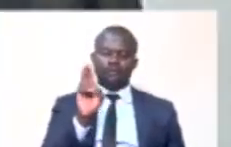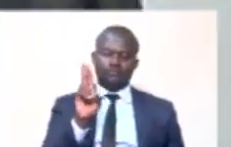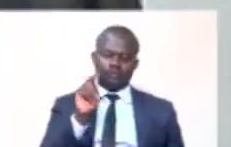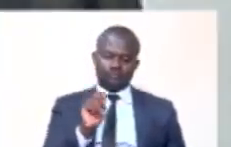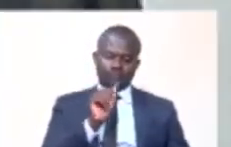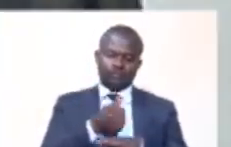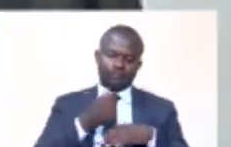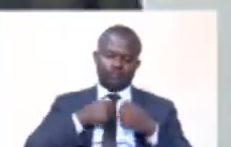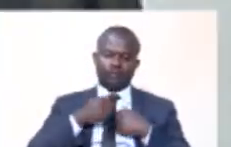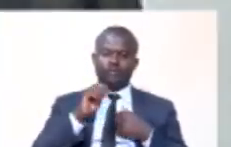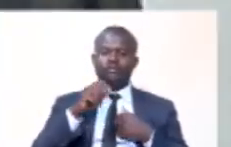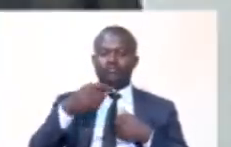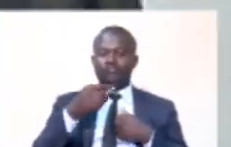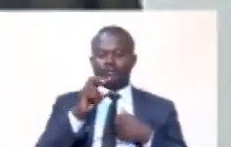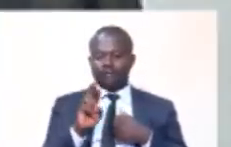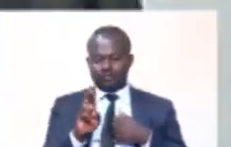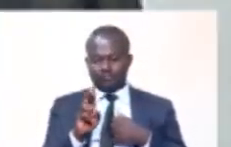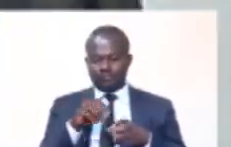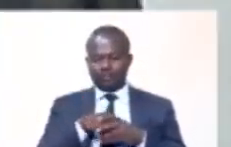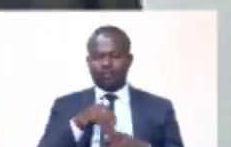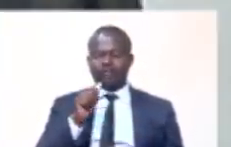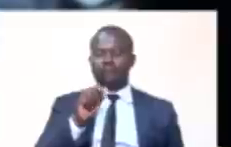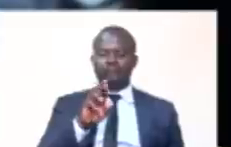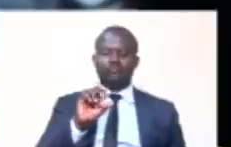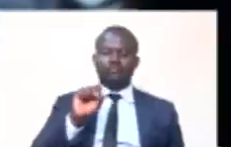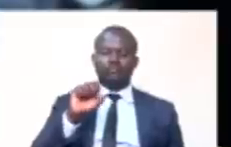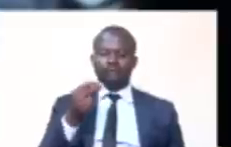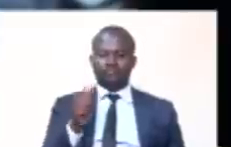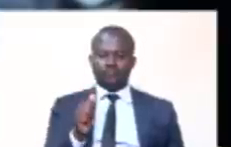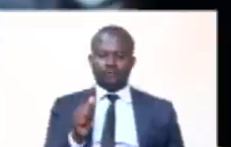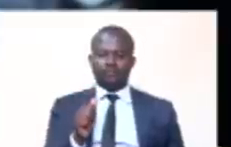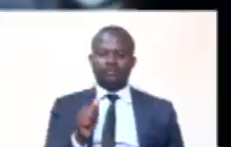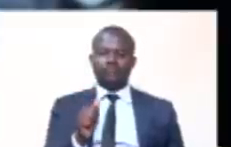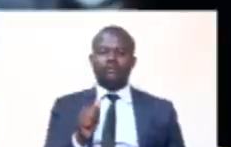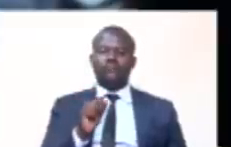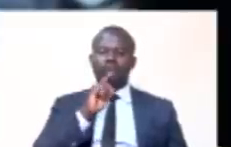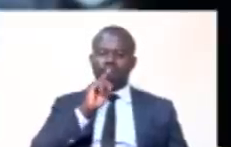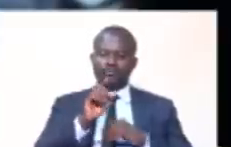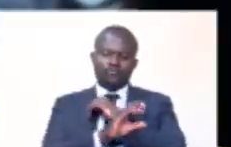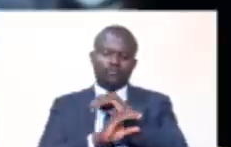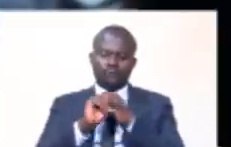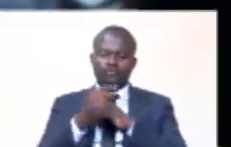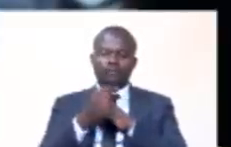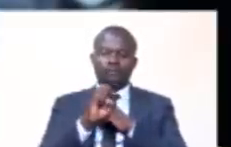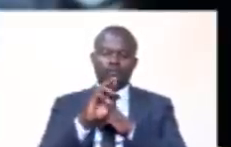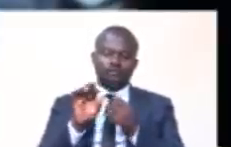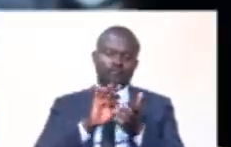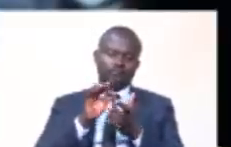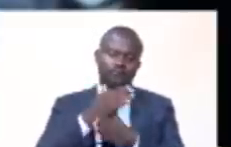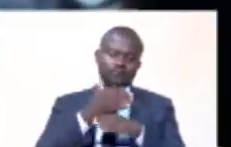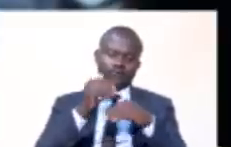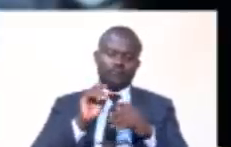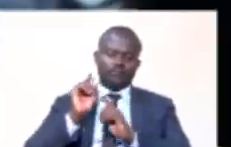rwarashyiriweho u Rwanda TPLF rwari muri Arusha muri Tanzania. Iteka ryasohowe n'iki gihugu cya Niger rigashyirwaho umukono na